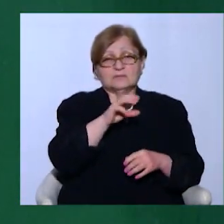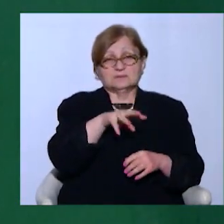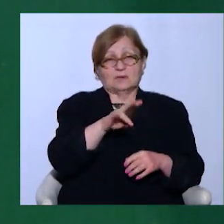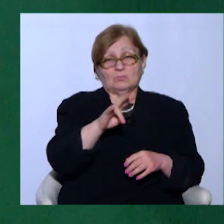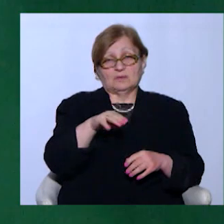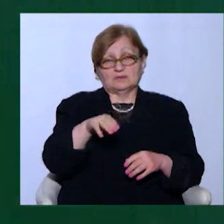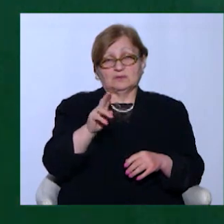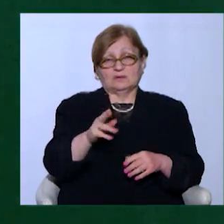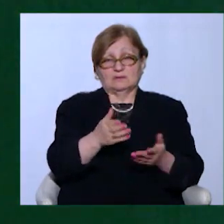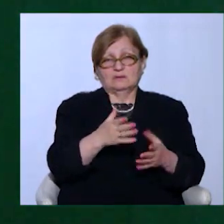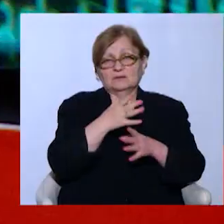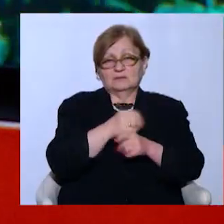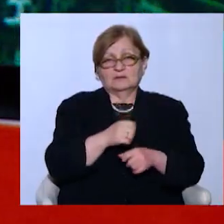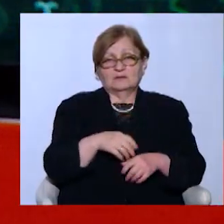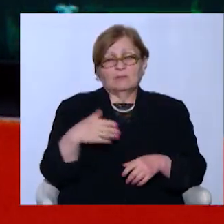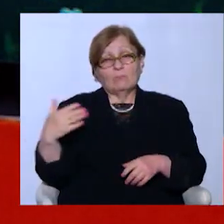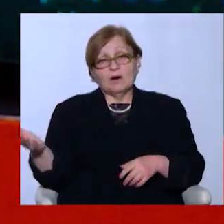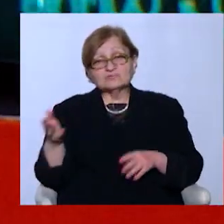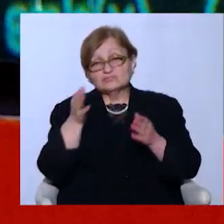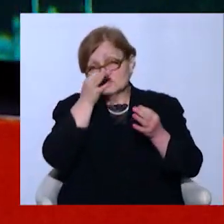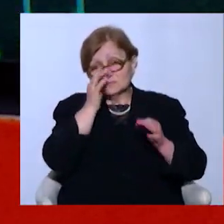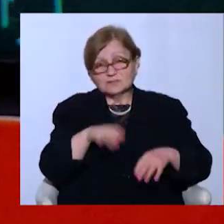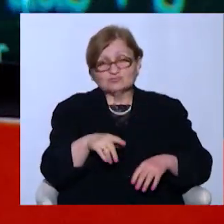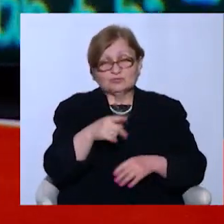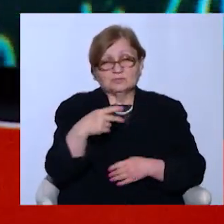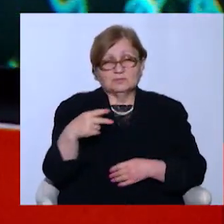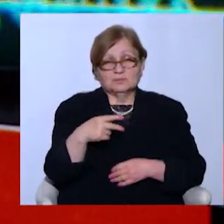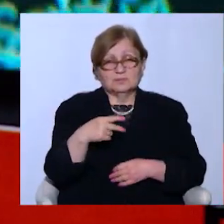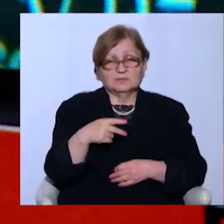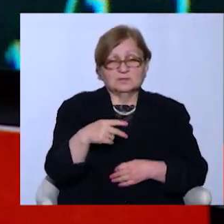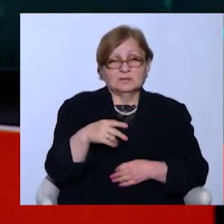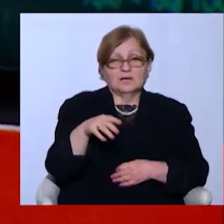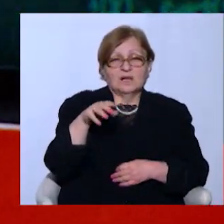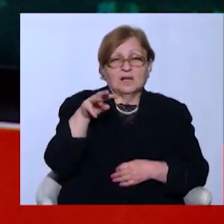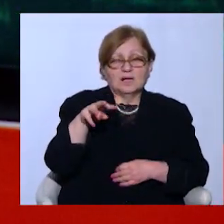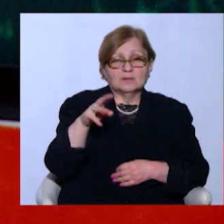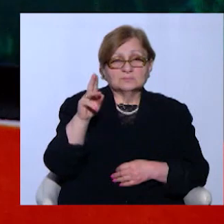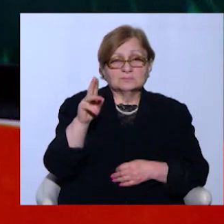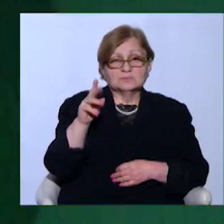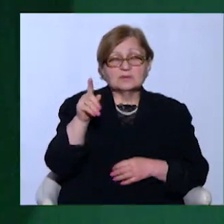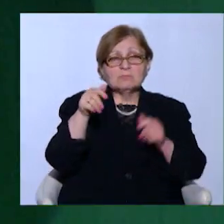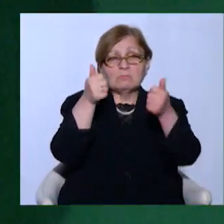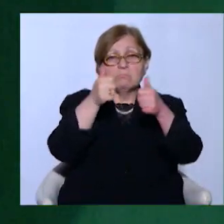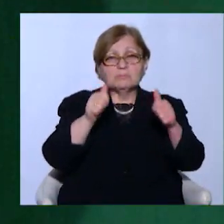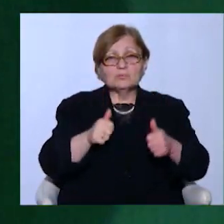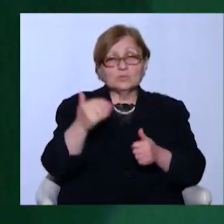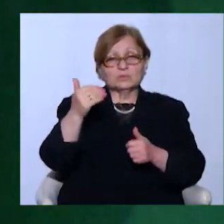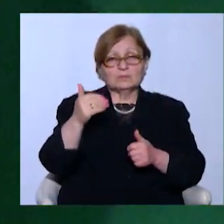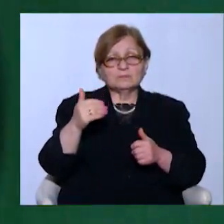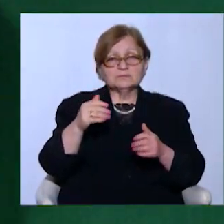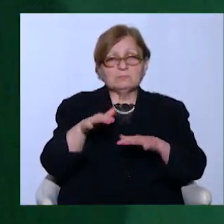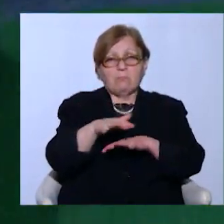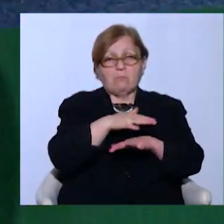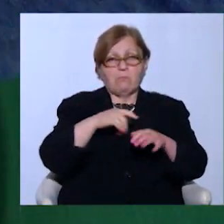კოსინუს ალფები შეიკვეცება, ხოლო მარჯვნივ დარჩება MCN და MNBA ფიგურების ფართობების შეფარდება.